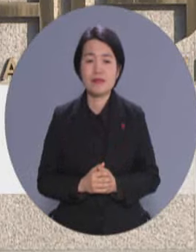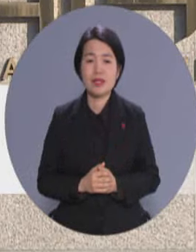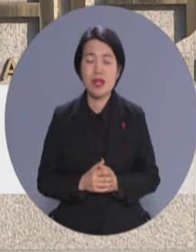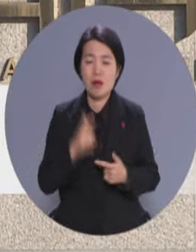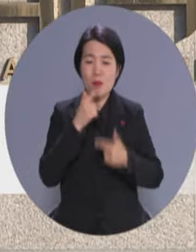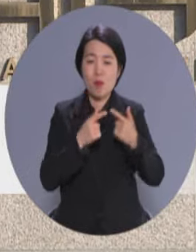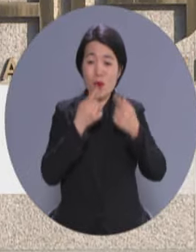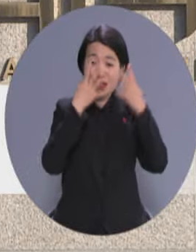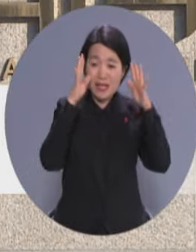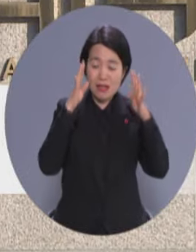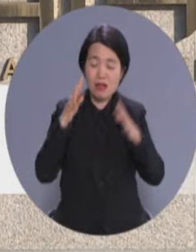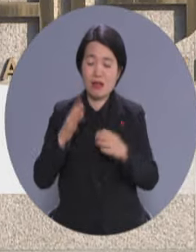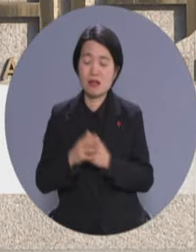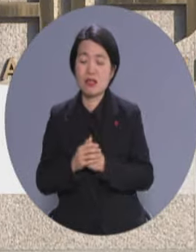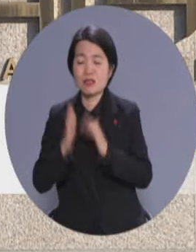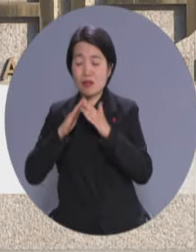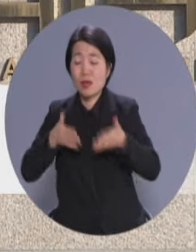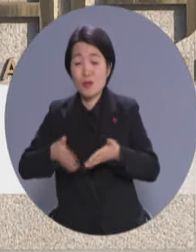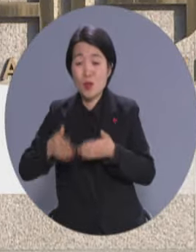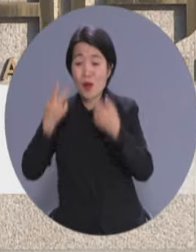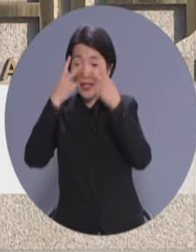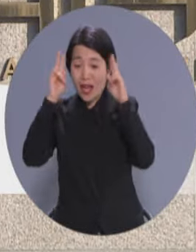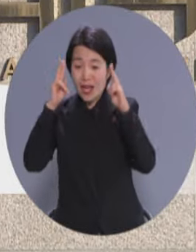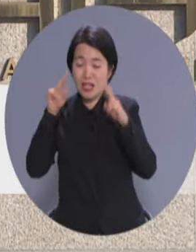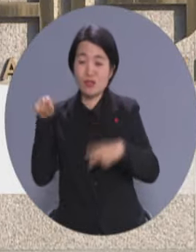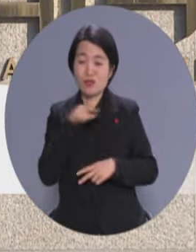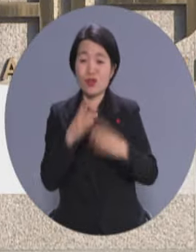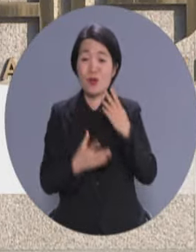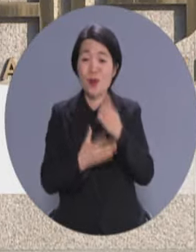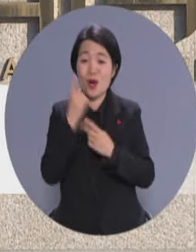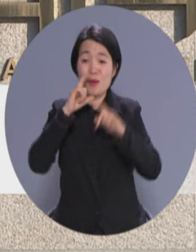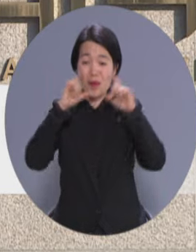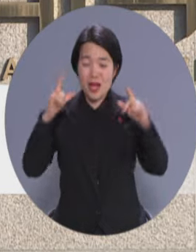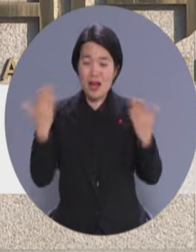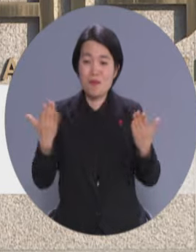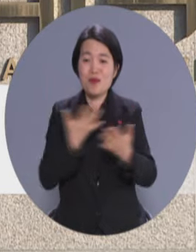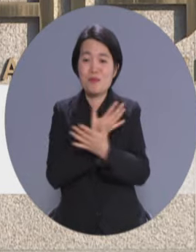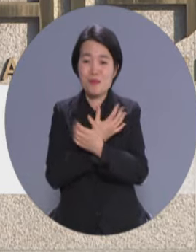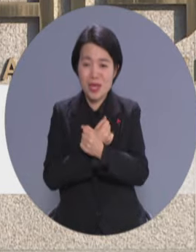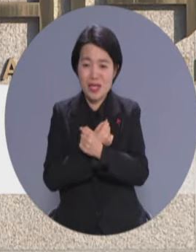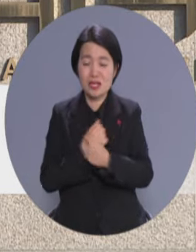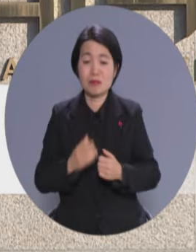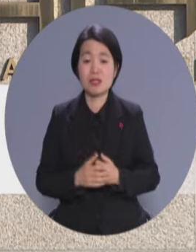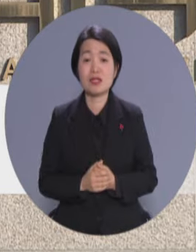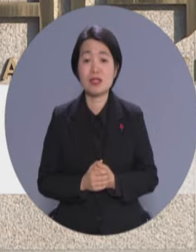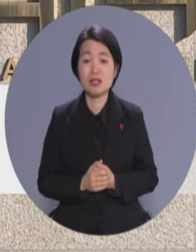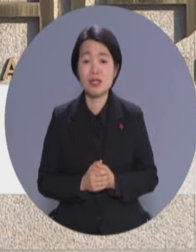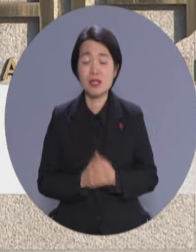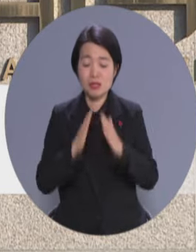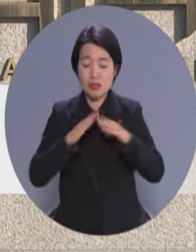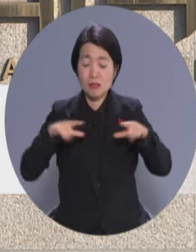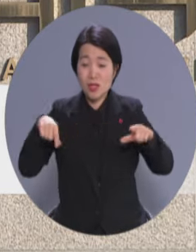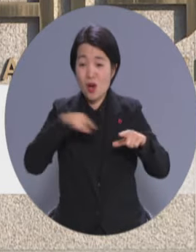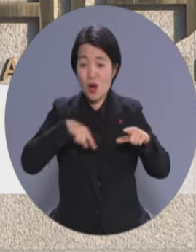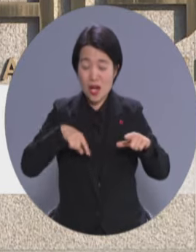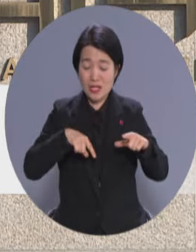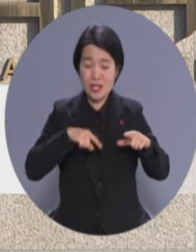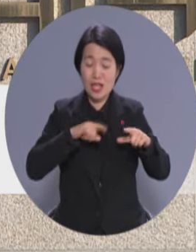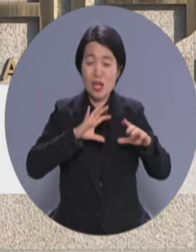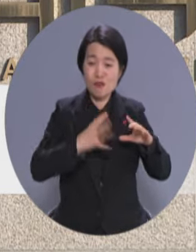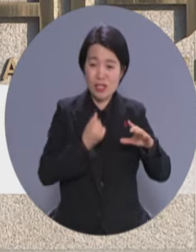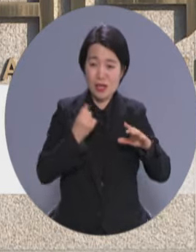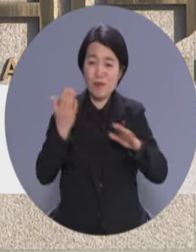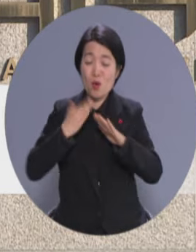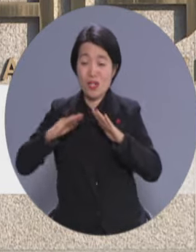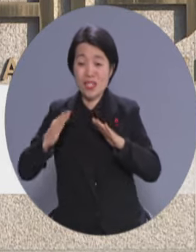4년제인 목포대학교와 2년제인 전남도립대가 통합을 선언하고 업무 협약을 체결했습니다. 전남 최초의 국공립대